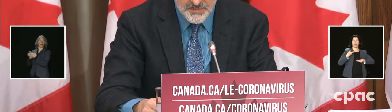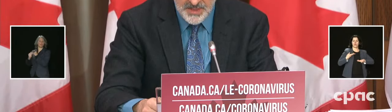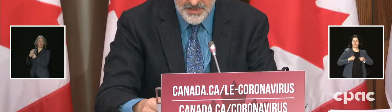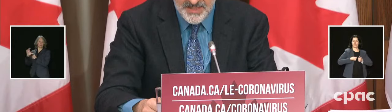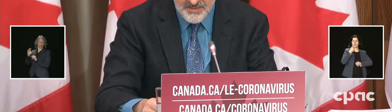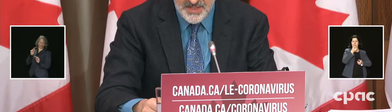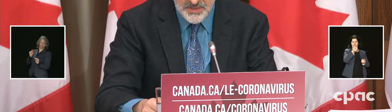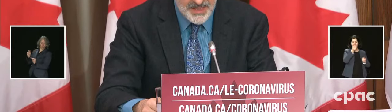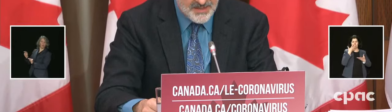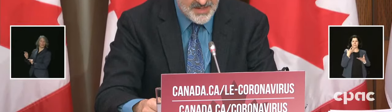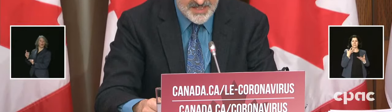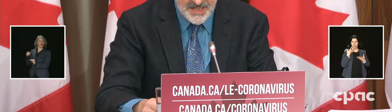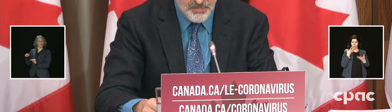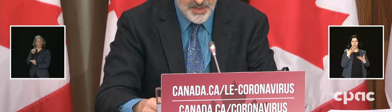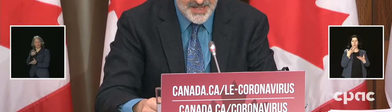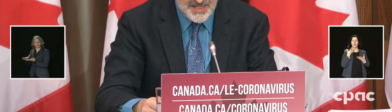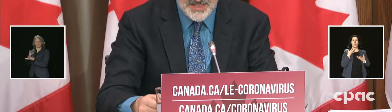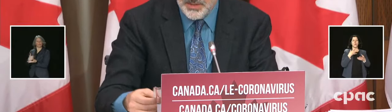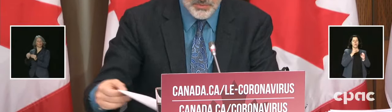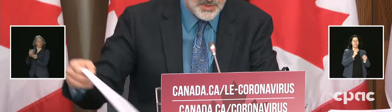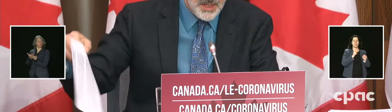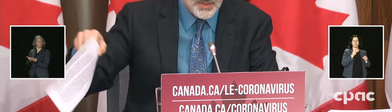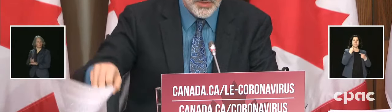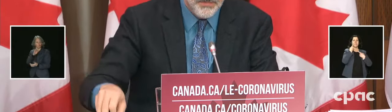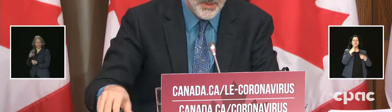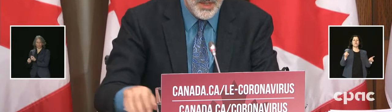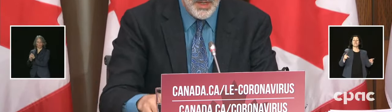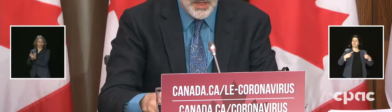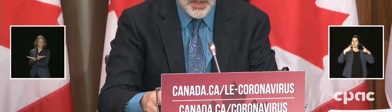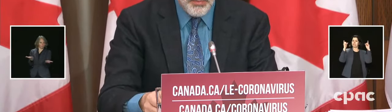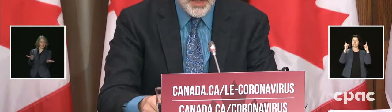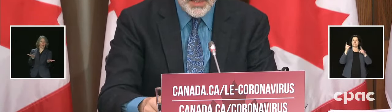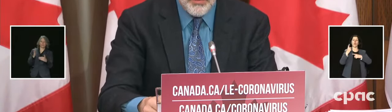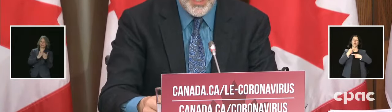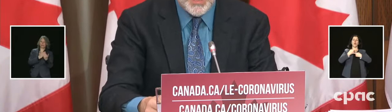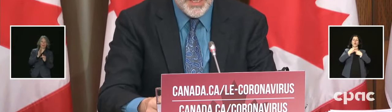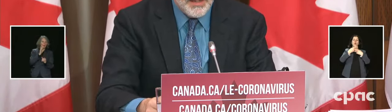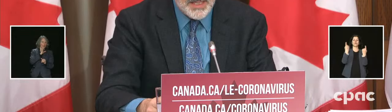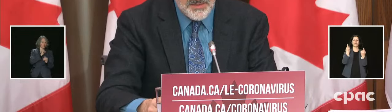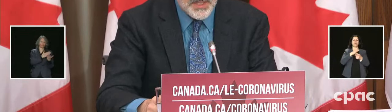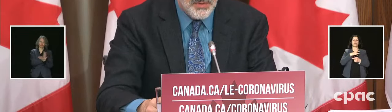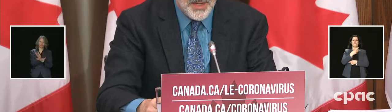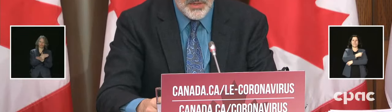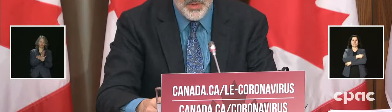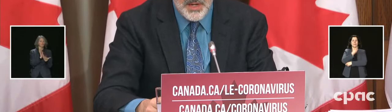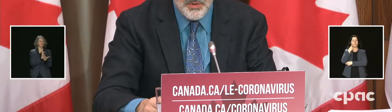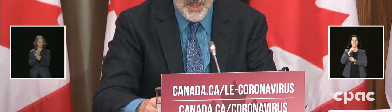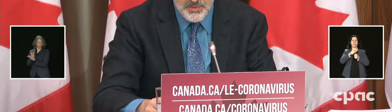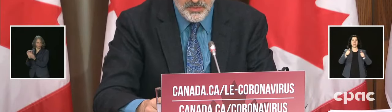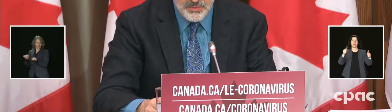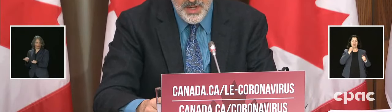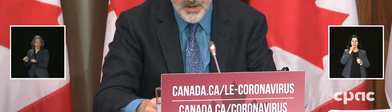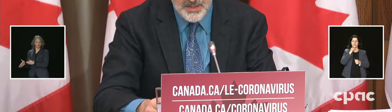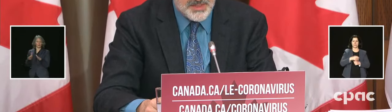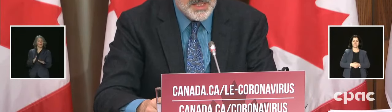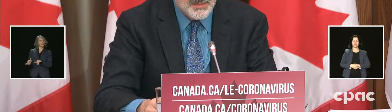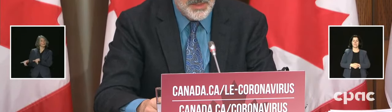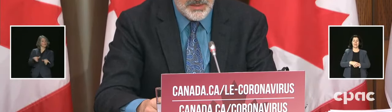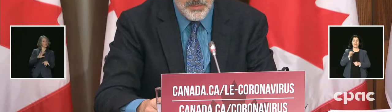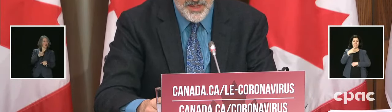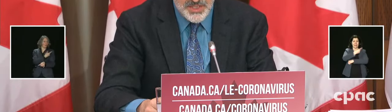la disponibilité éventuelle des vaccins pour les Canadiens de tout âge. Comme pour les autres vaccins, les effets secondaires courants comprennent une douleur et